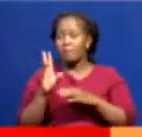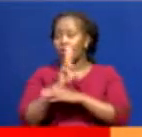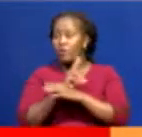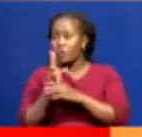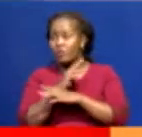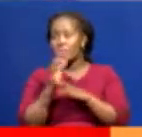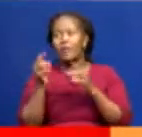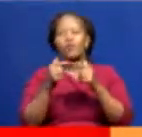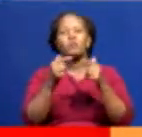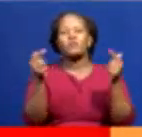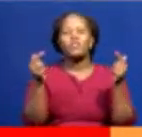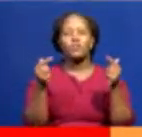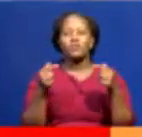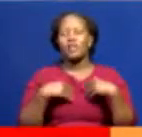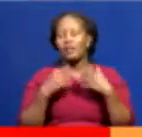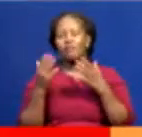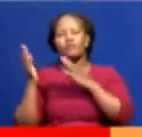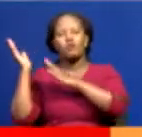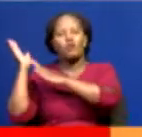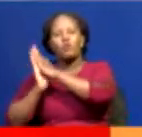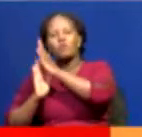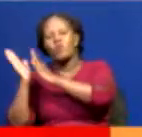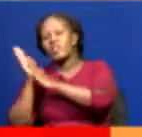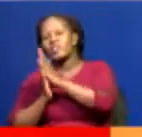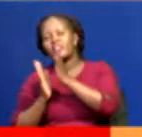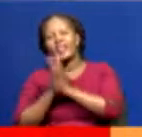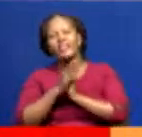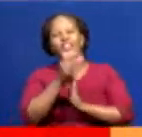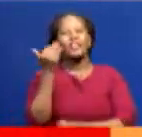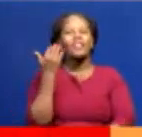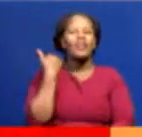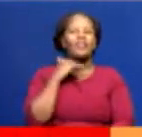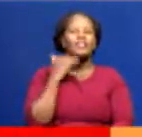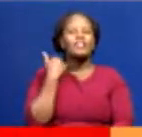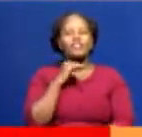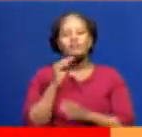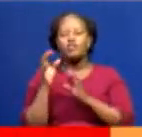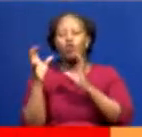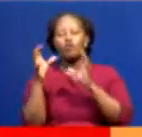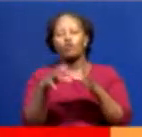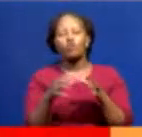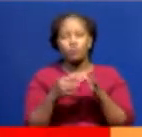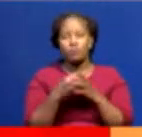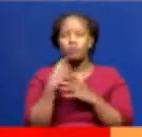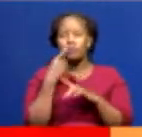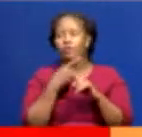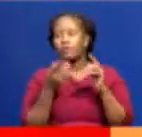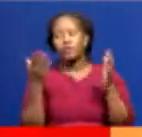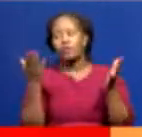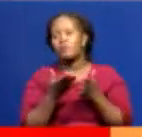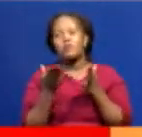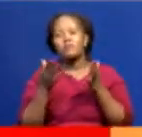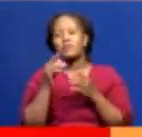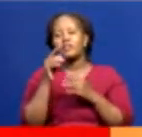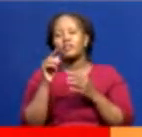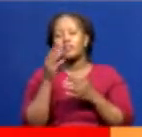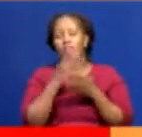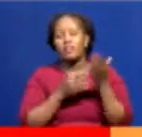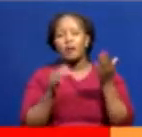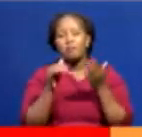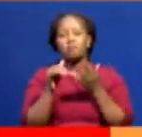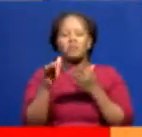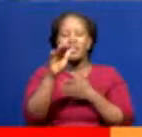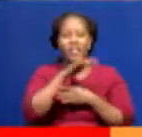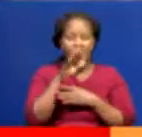watu kutoka Mungiki na some criminal gangs ambao wanatolewa kama kutoka sehemu fulani wapelekwe